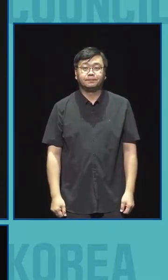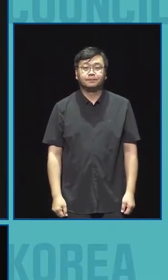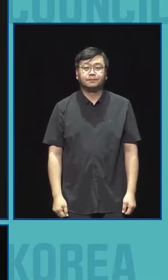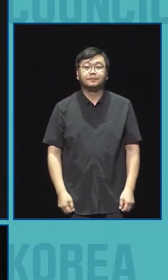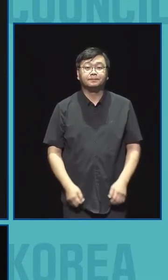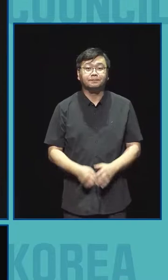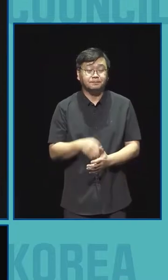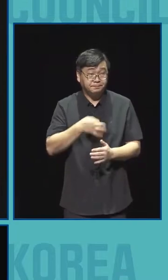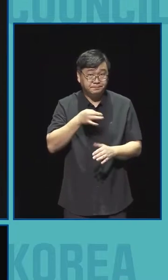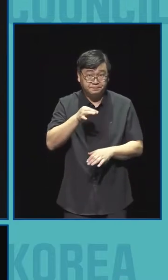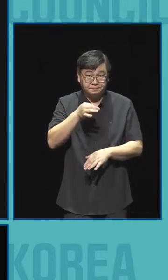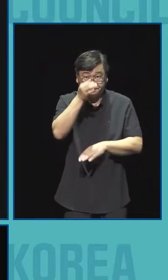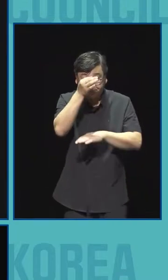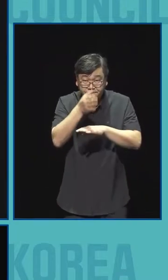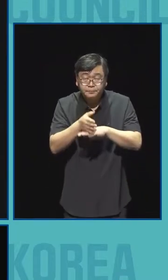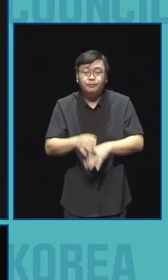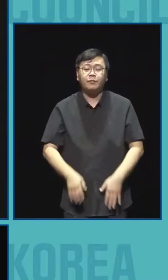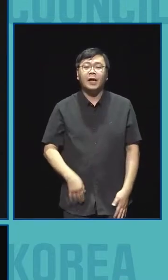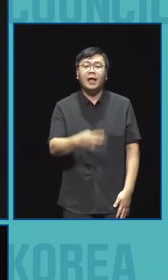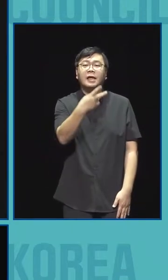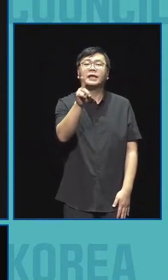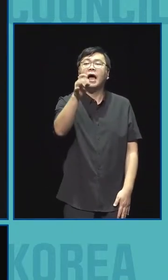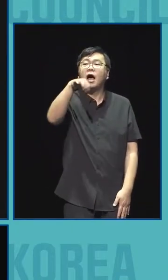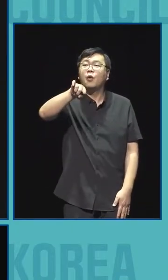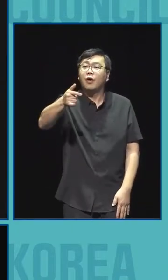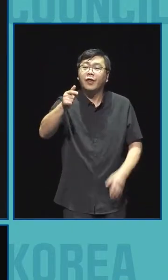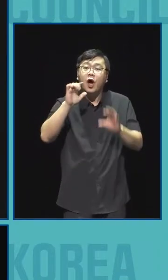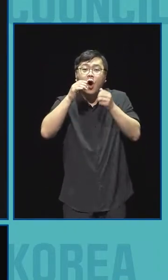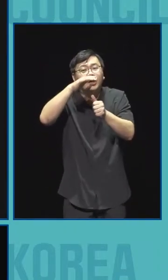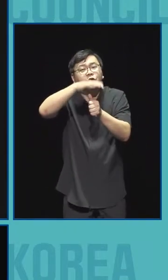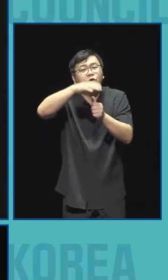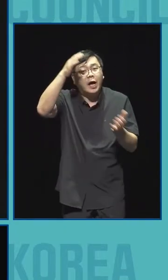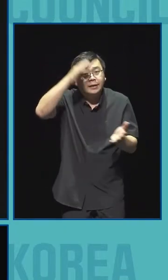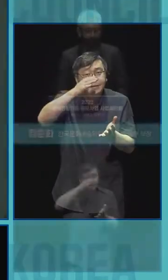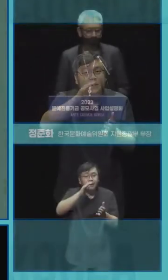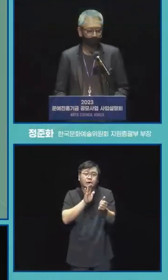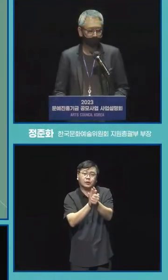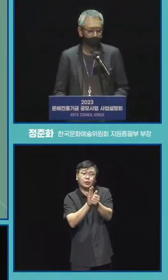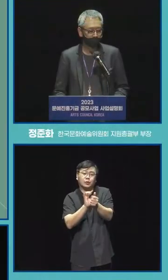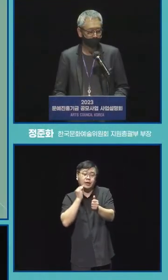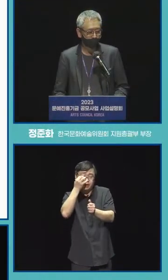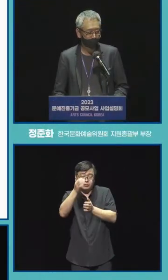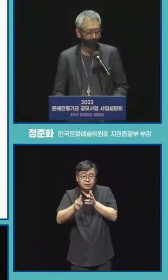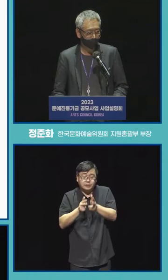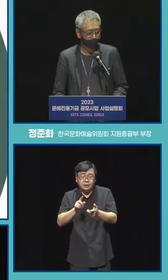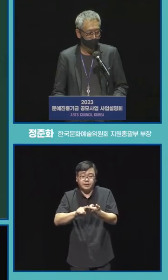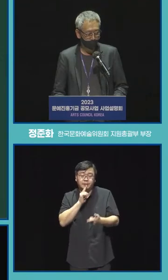예, 죄송합니다. 다운예술하고 어린 청소년을 위한 지원 사업에 대해서 간단히 설명을 드리도록 하겠습니다.